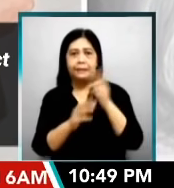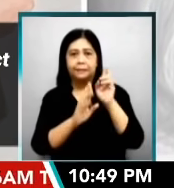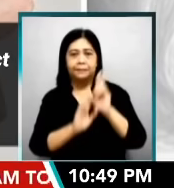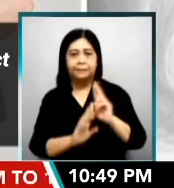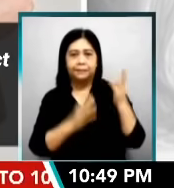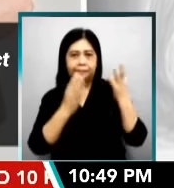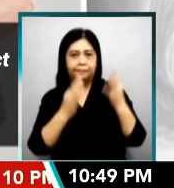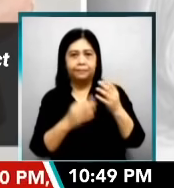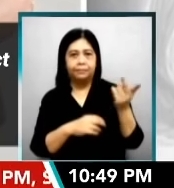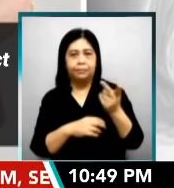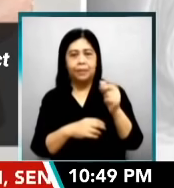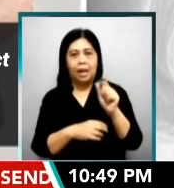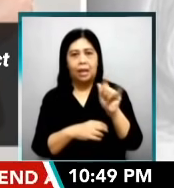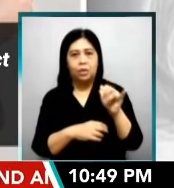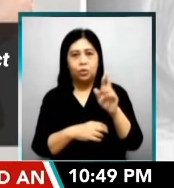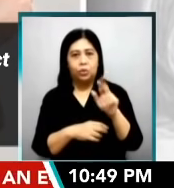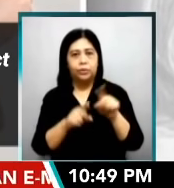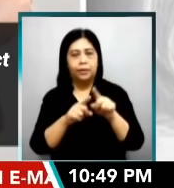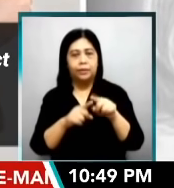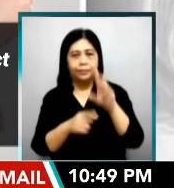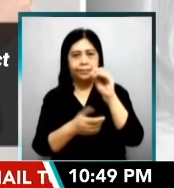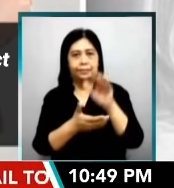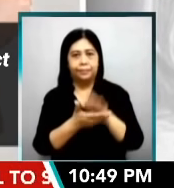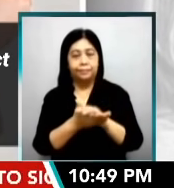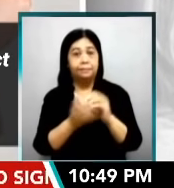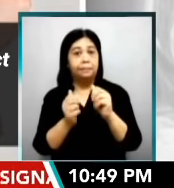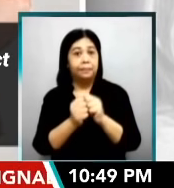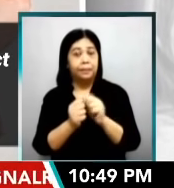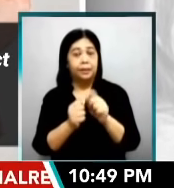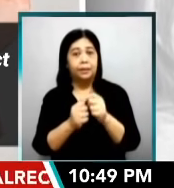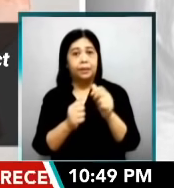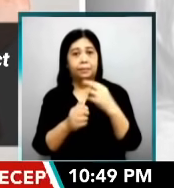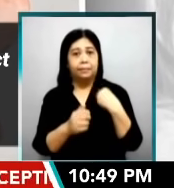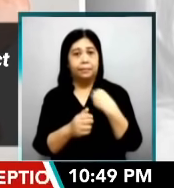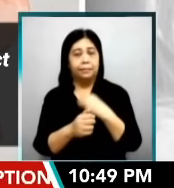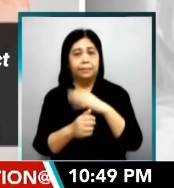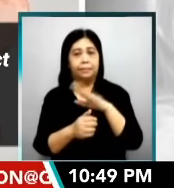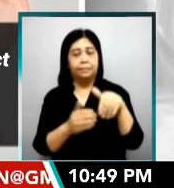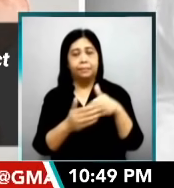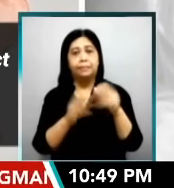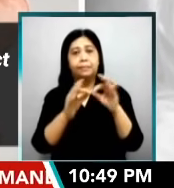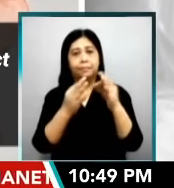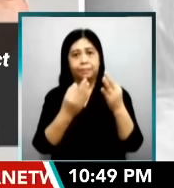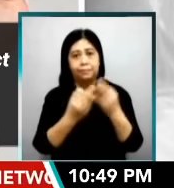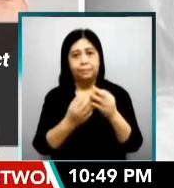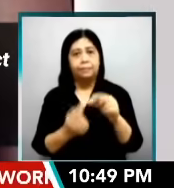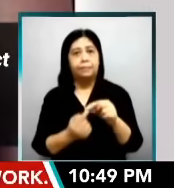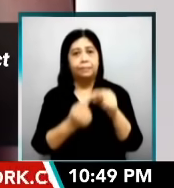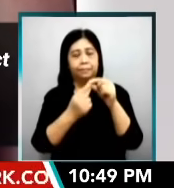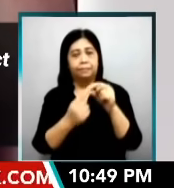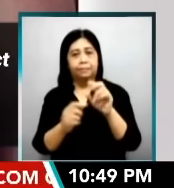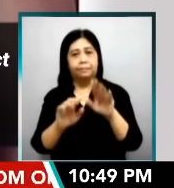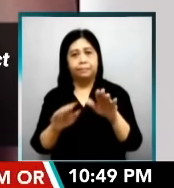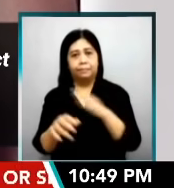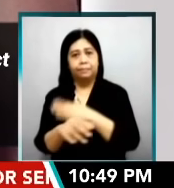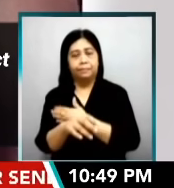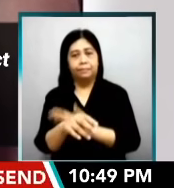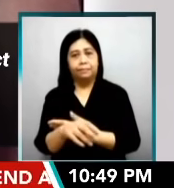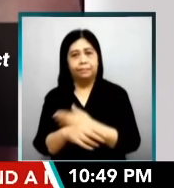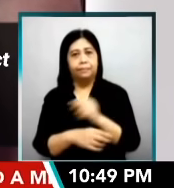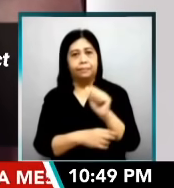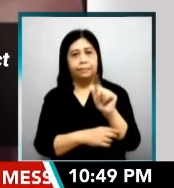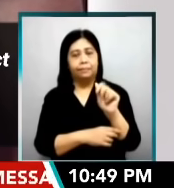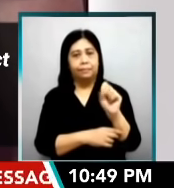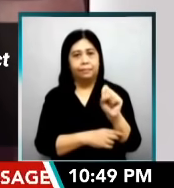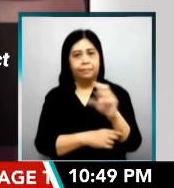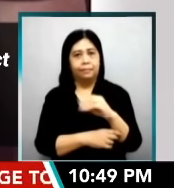Aljur bilang mag-asawa pati na sa bawat miyembro ng kanilang pamilya, lalo na sa mga anak na sina Alas at